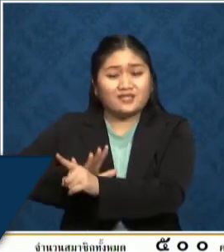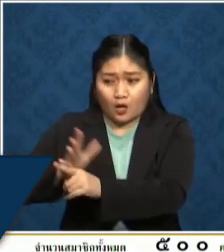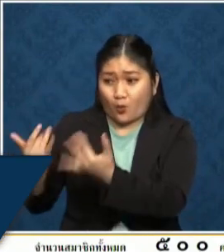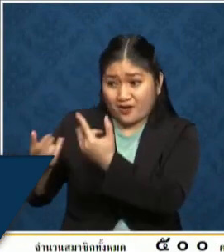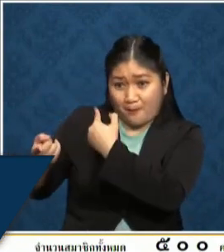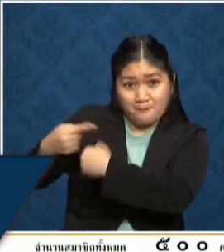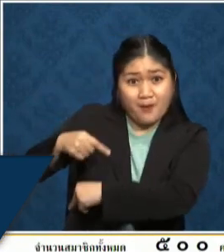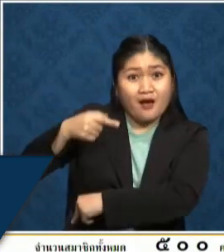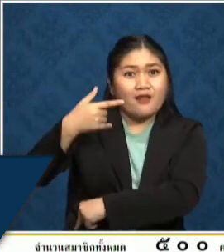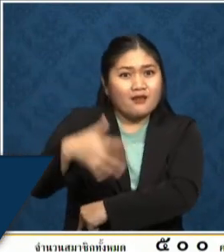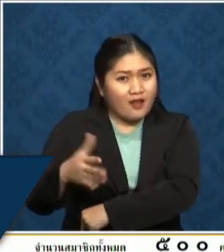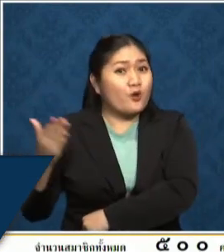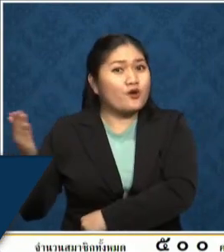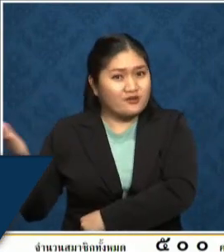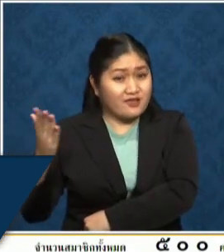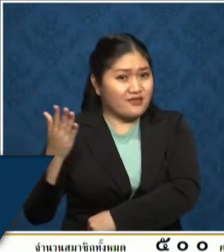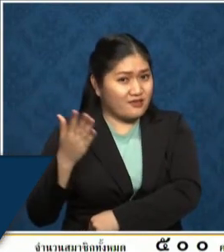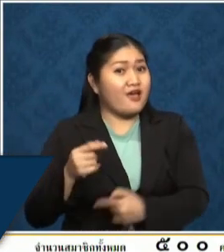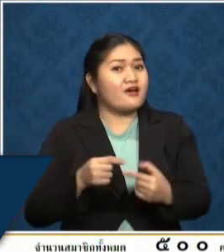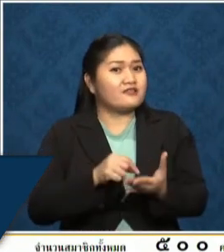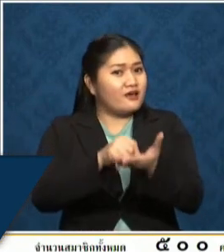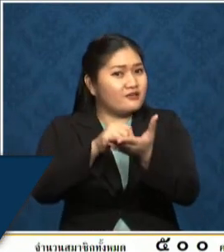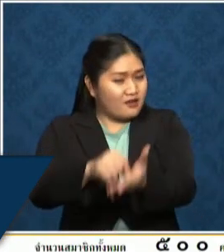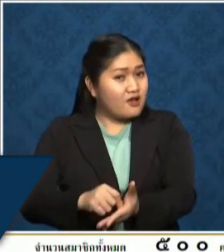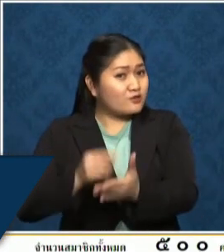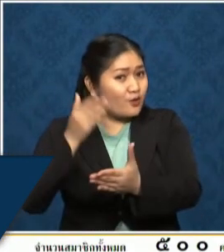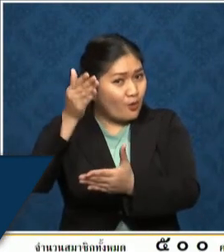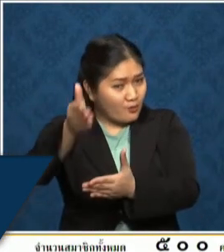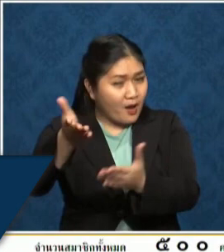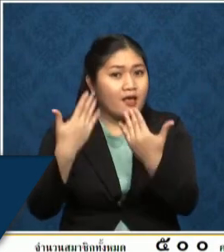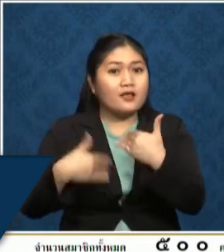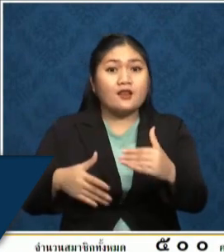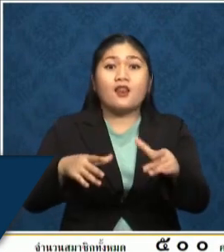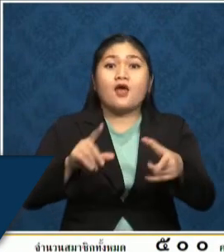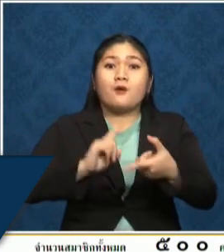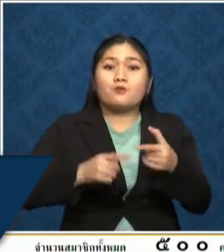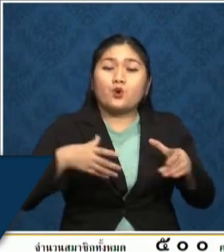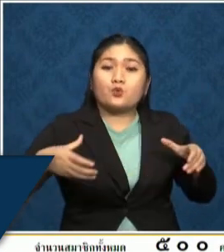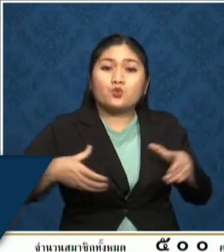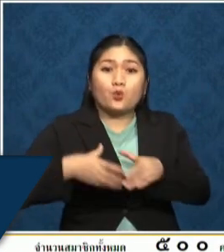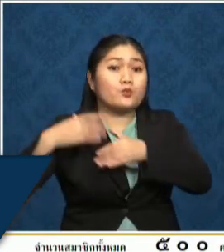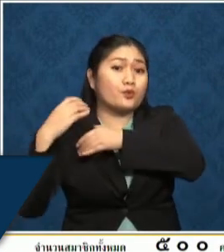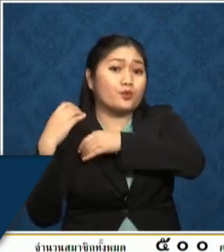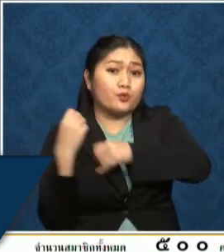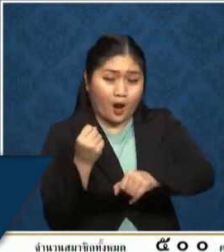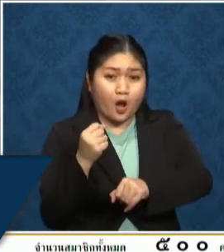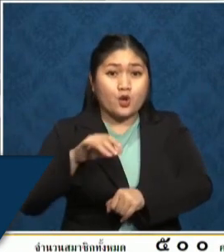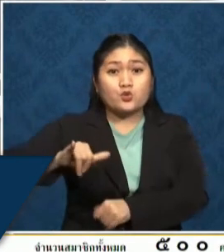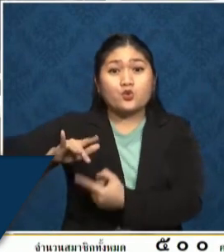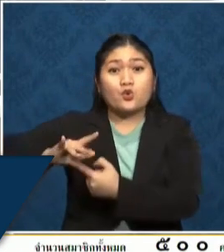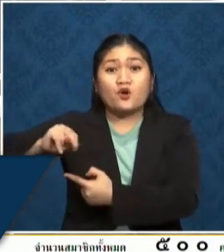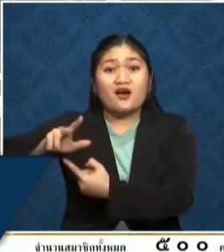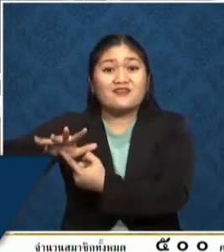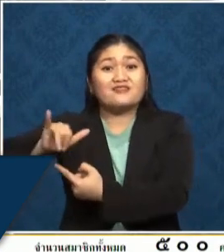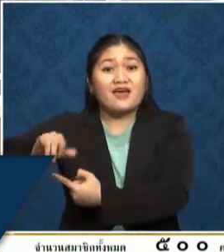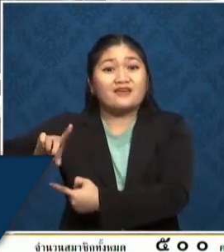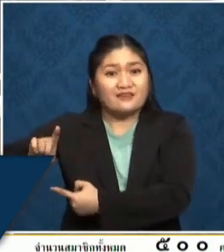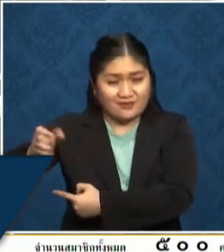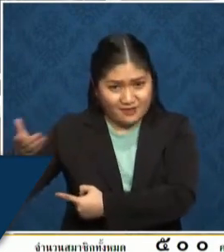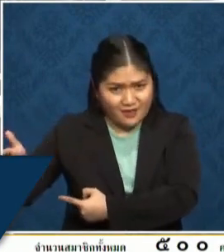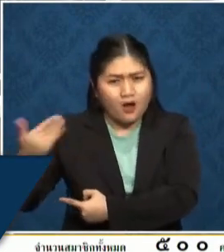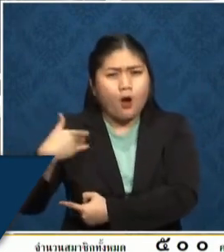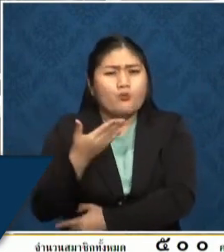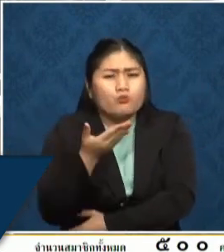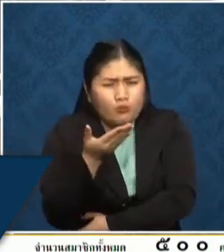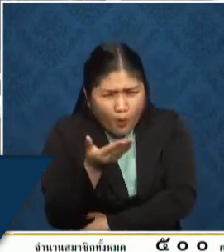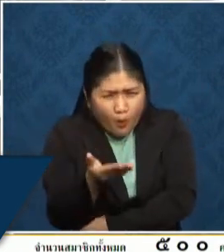่กลบมาครับเด๋ท่านจะเป็ผู้เสนอถัดไปและเพื่อนสมาชิจากพักประชาทิปัดคุณอยู่ในดีวาบาก็คือขอเธอ